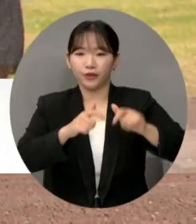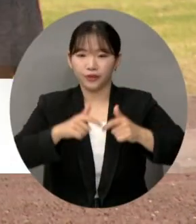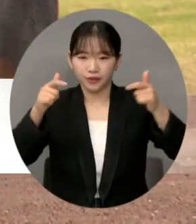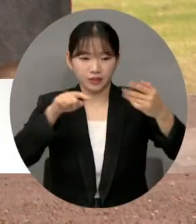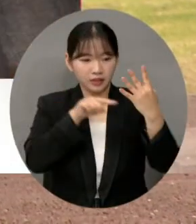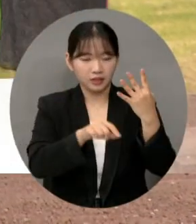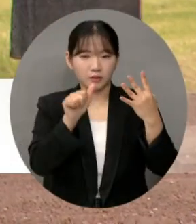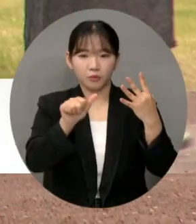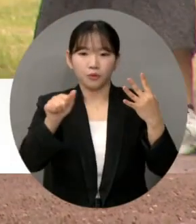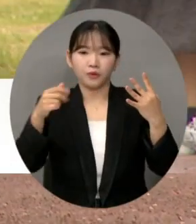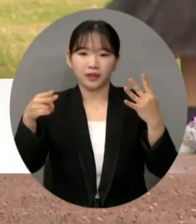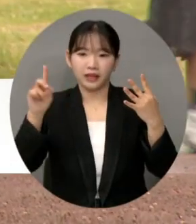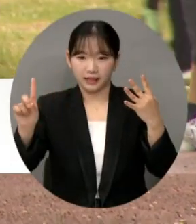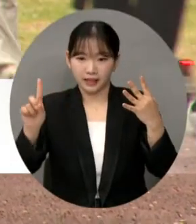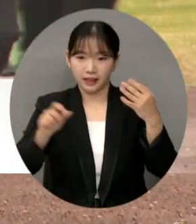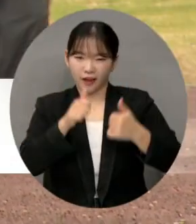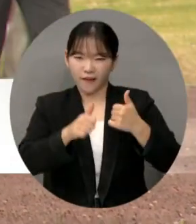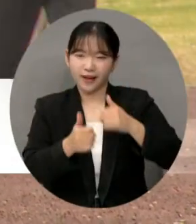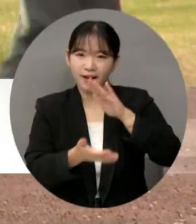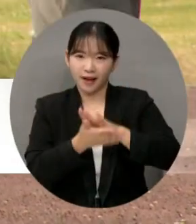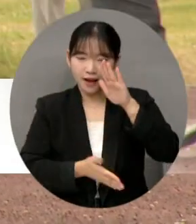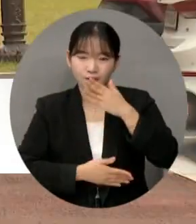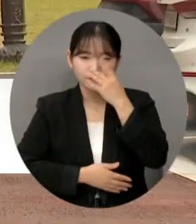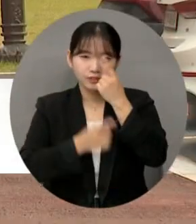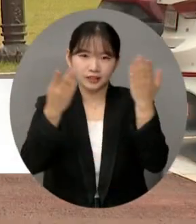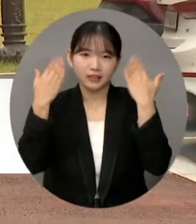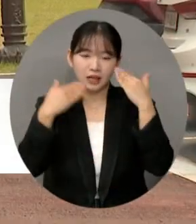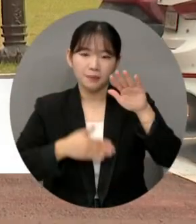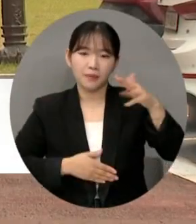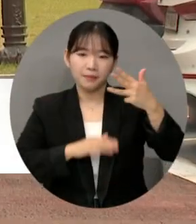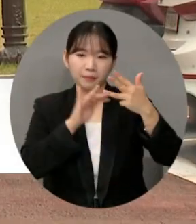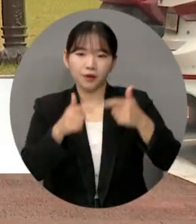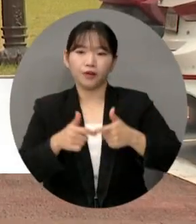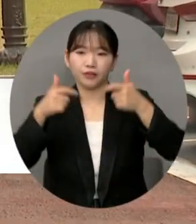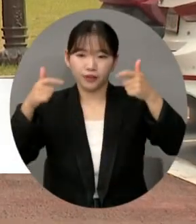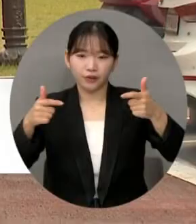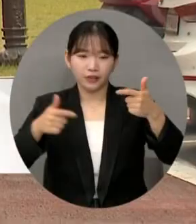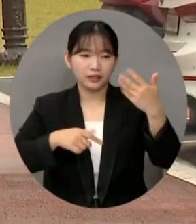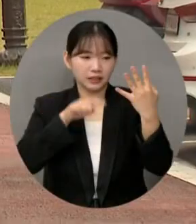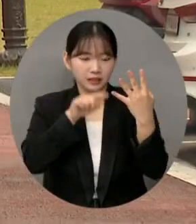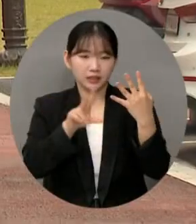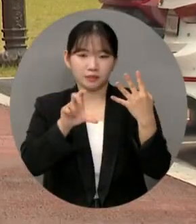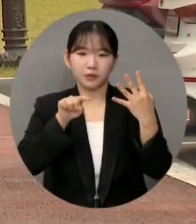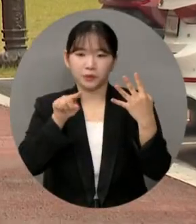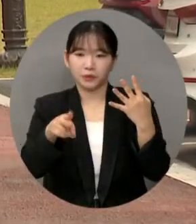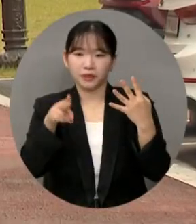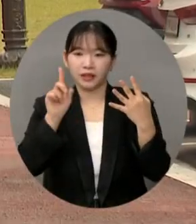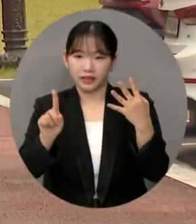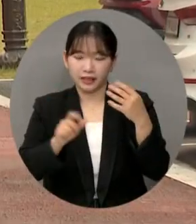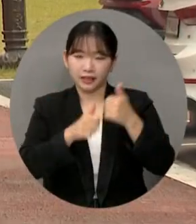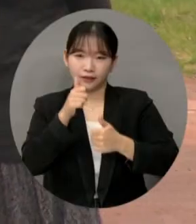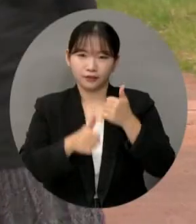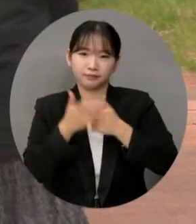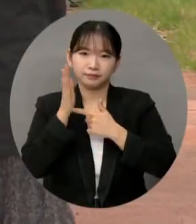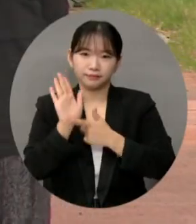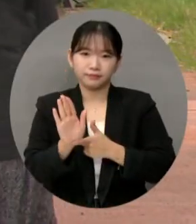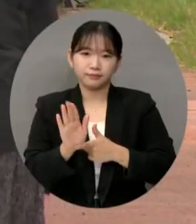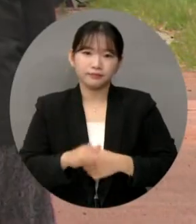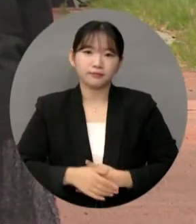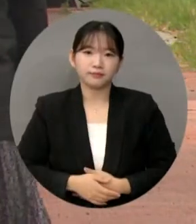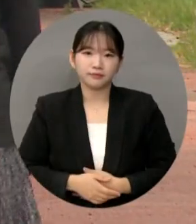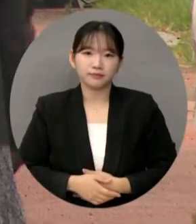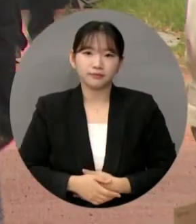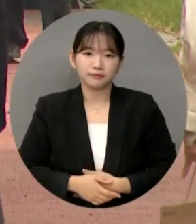4.55대 1의 경쟁률을 보였으며 순천대학교 800여명 늘어난 4.25대 1의 경쟁률을 기록했습니다